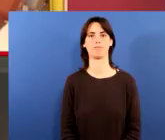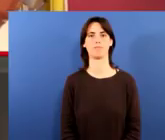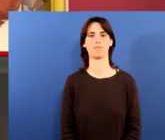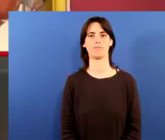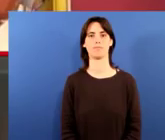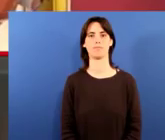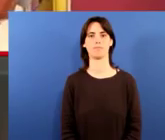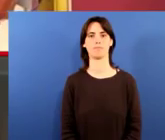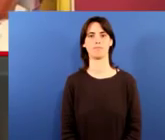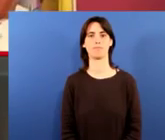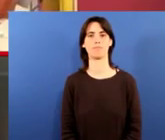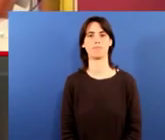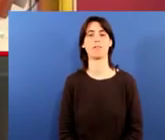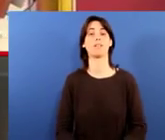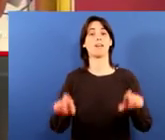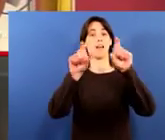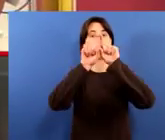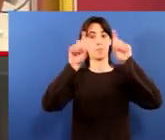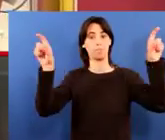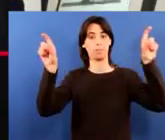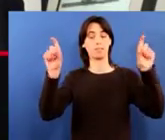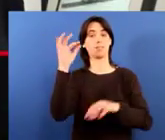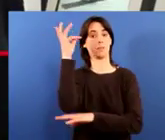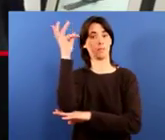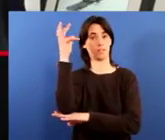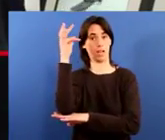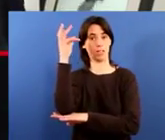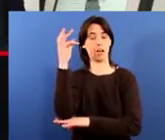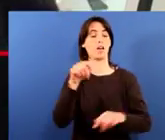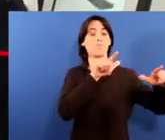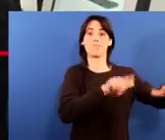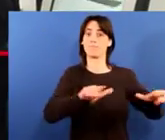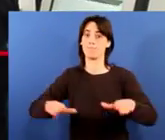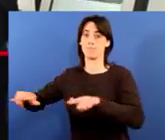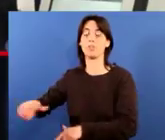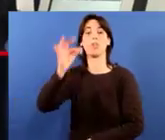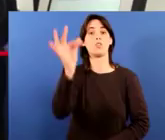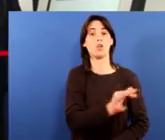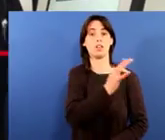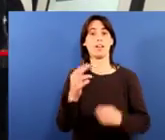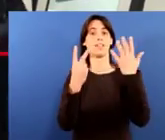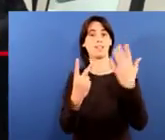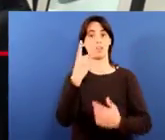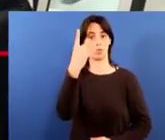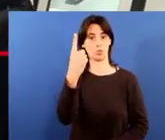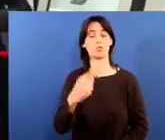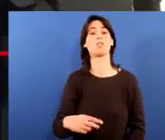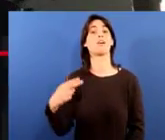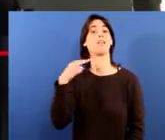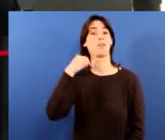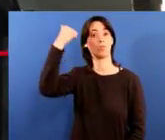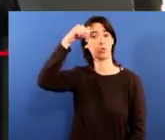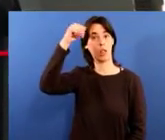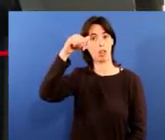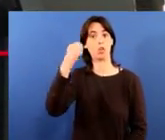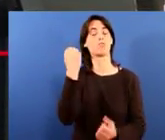Bizkaiko 71 enpresen erakustokietara. Ibilbidean zehar Bizkaiko Foru Aldundiaren babesa berretsi die Imanol Pradalesek, bai enpresok